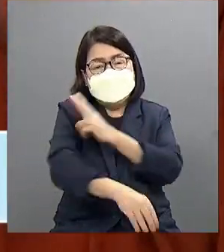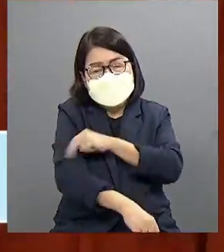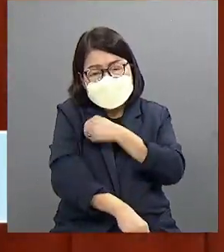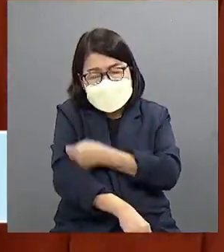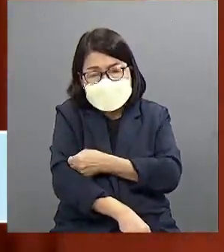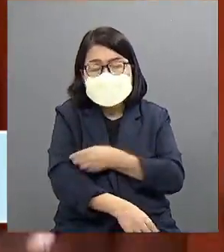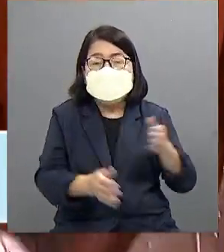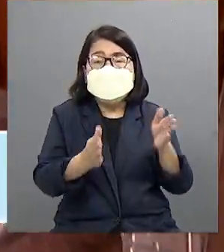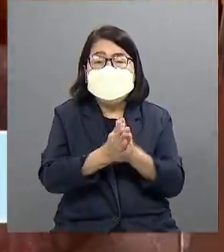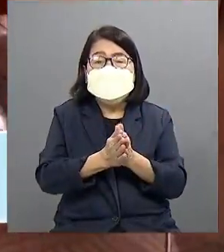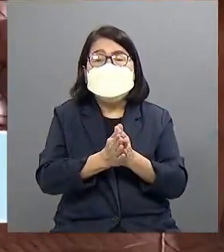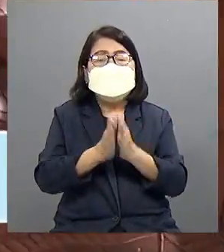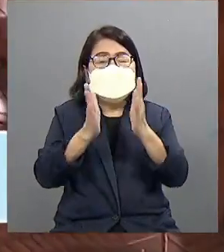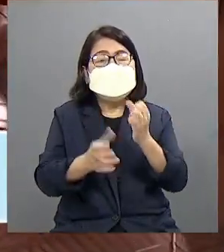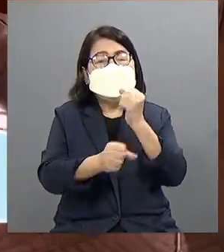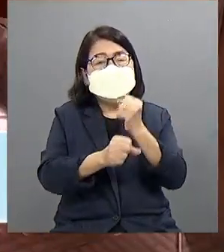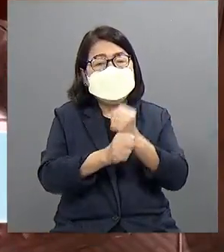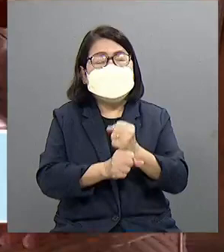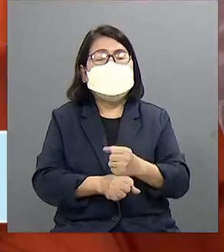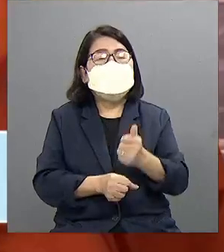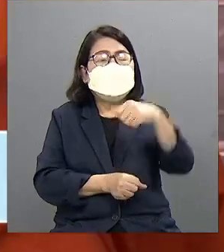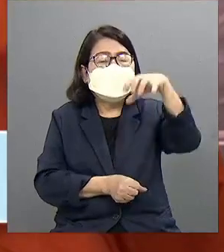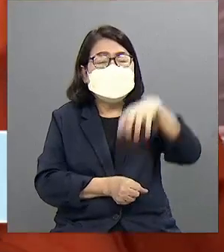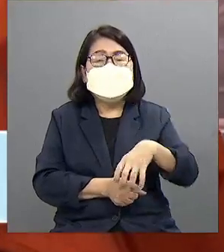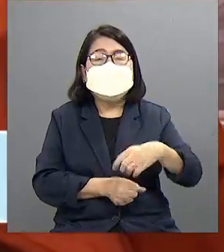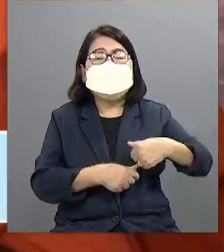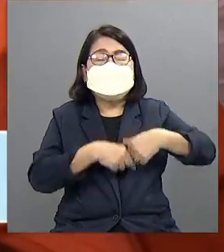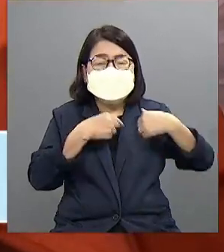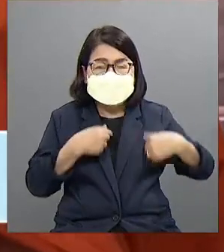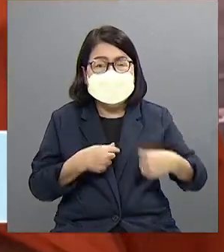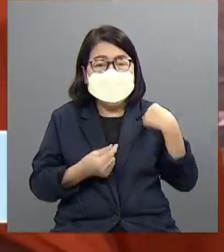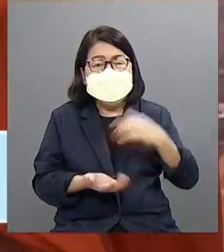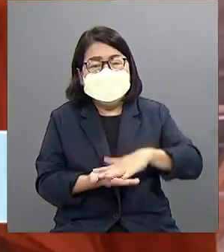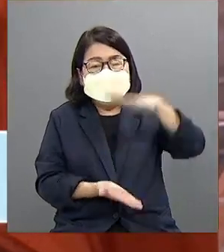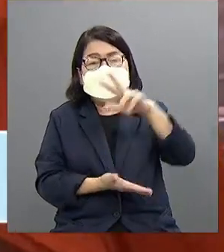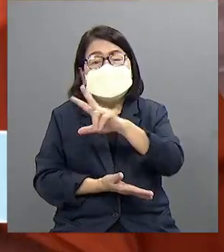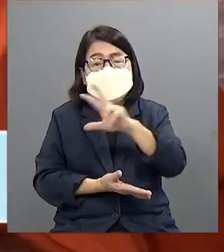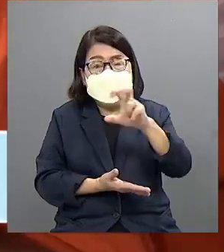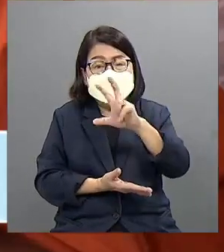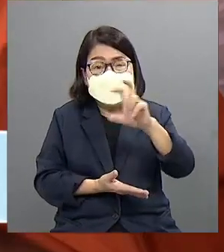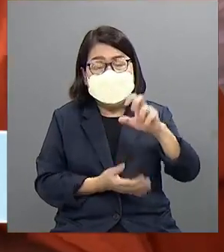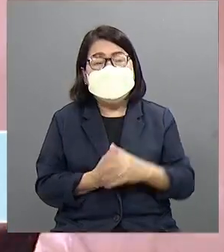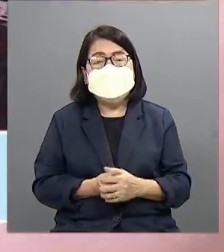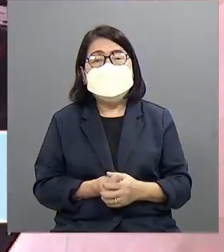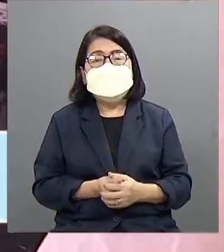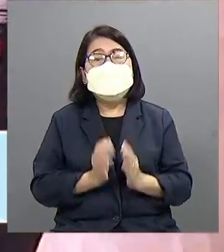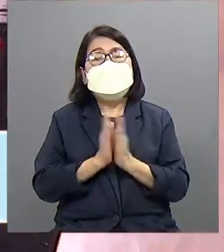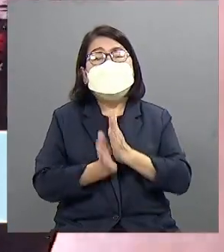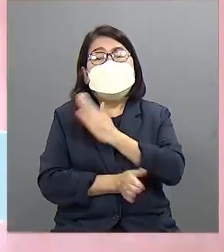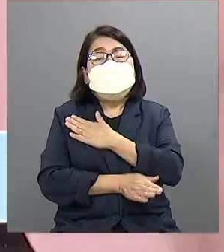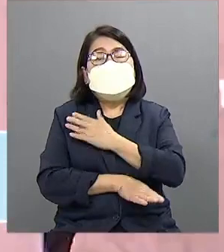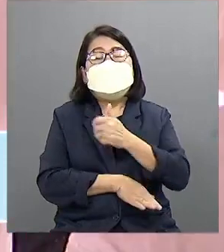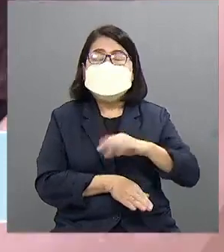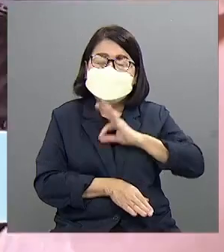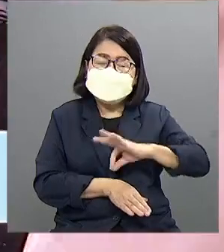กุศลกันต่อไปนะคะเอาไปมอบให้300ชุดค่ะให้กับทางวัดนะคะทางวัดก็รู้สึกปลื้มปิตินะคะแล้ว